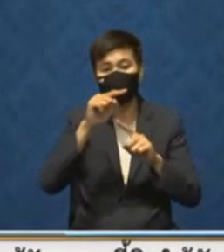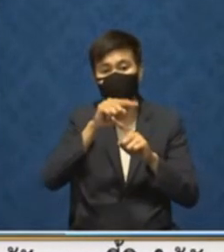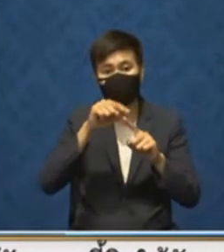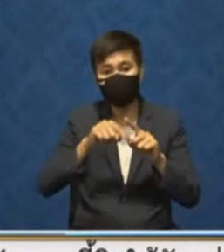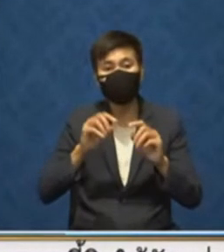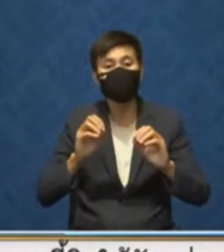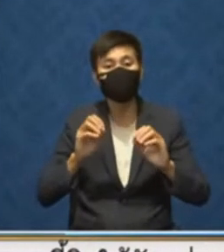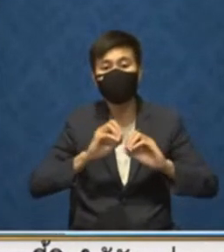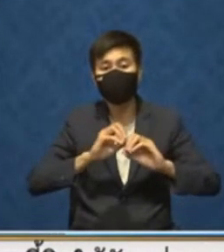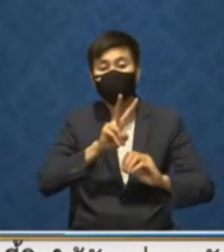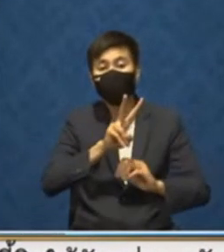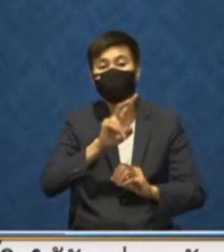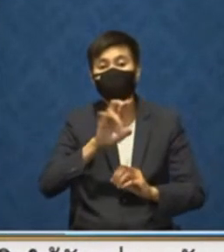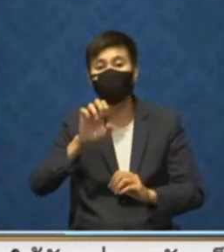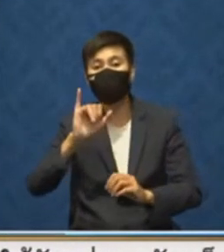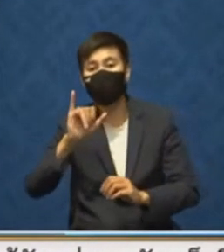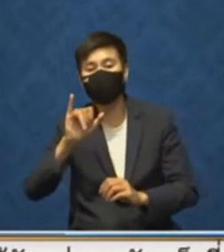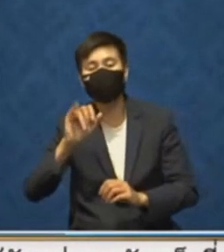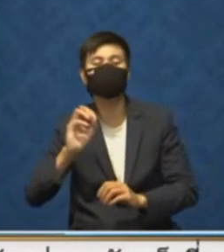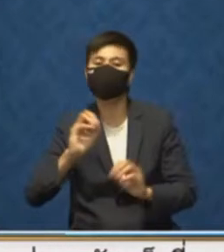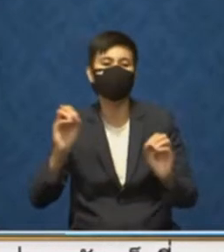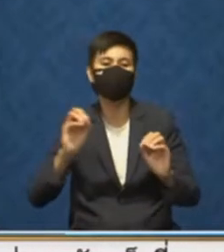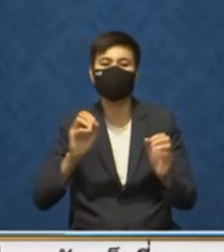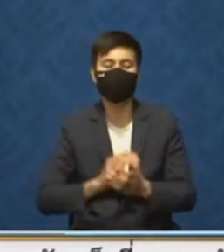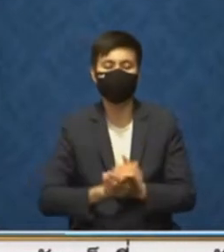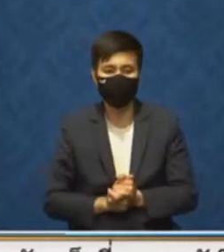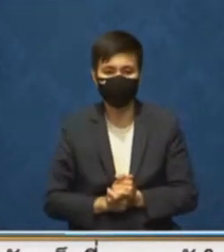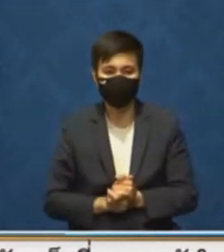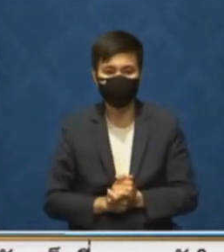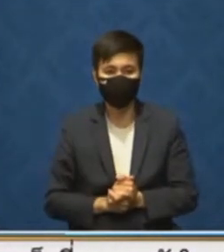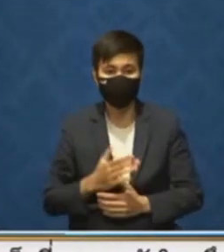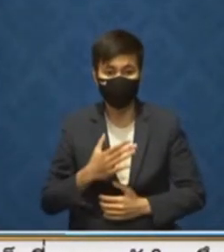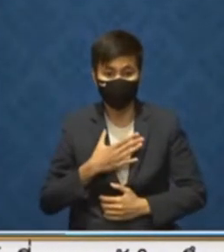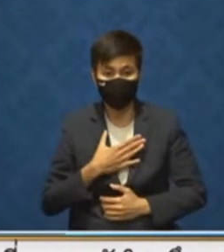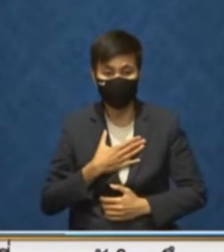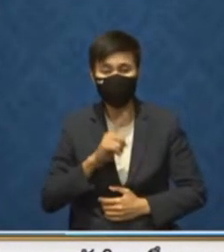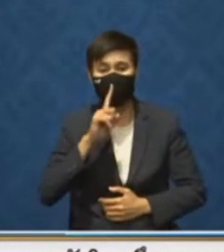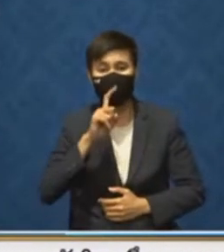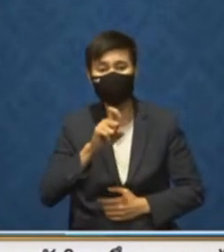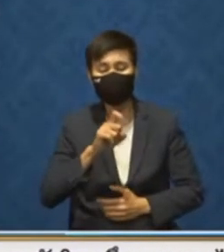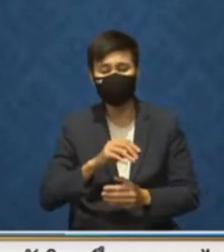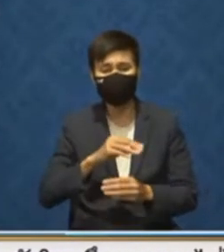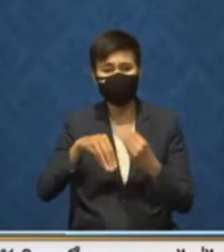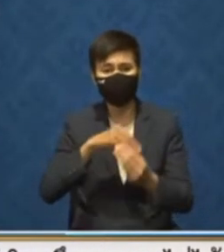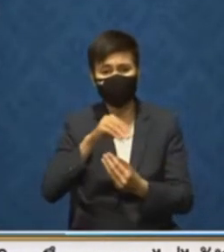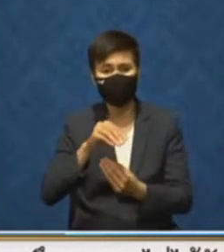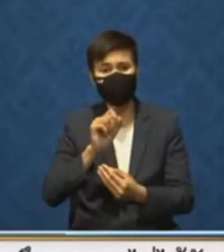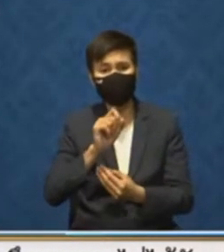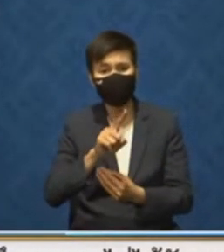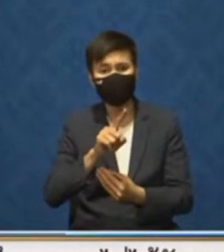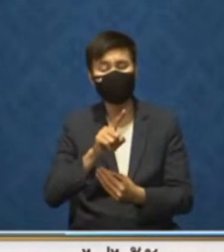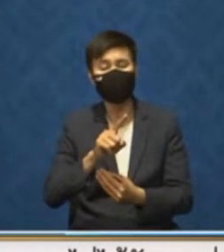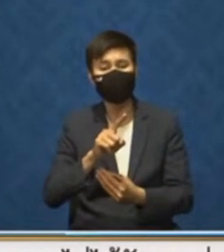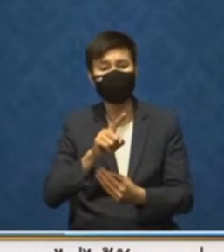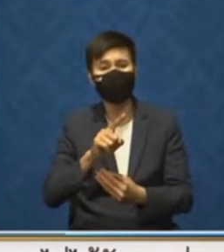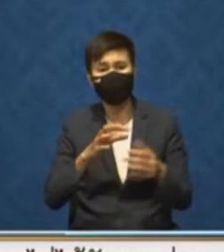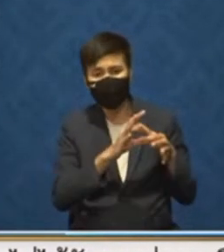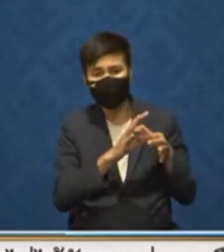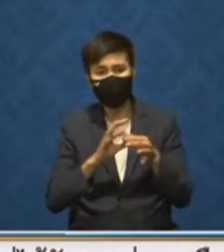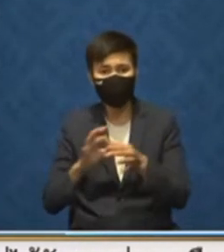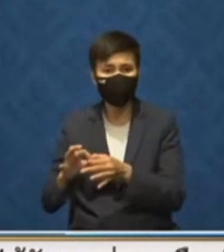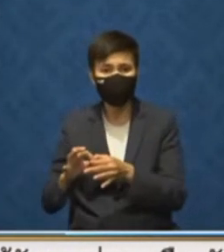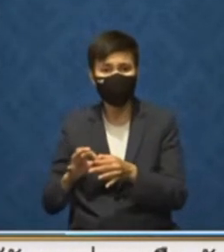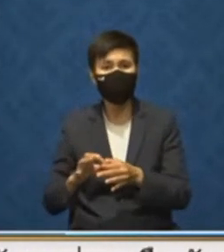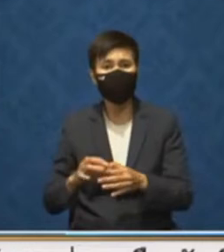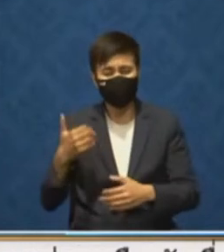อย่างนี้มันไม่เกิดมูลค่าสูงสุดเลยแต่พี่หัวแตกผมถามอ่ะไอ้เศรษฐกิจของเรานั้นมันเชื่อมโยงกันได้มีเซ็กส์โฟลเดอร์กี่กลุ่มด้วย